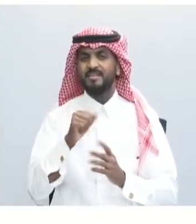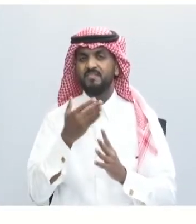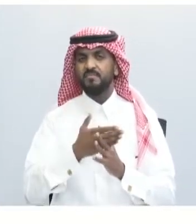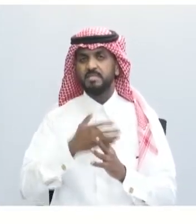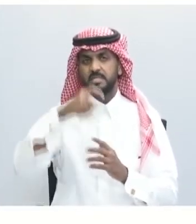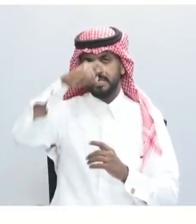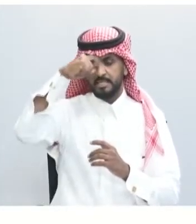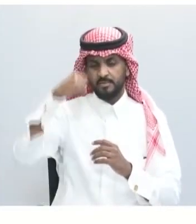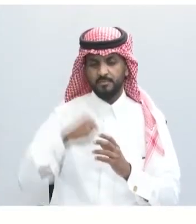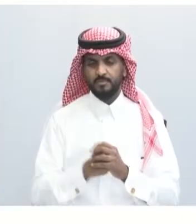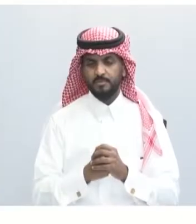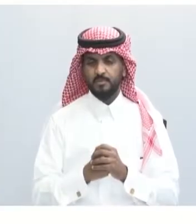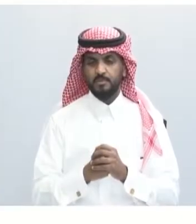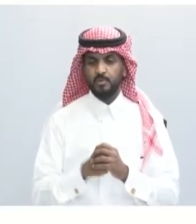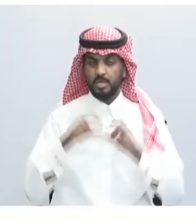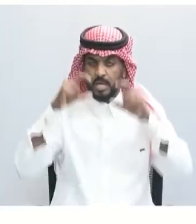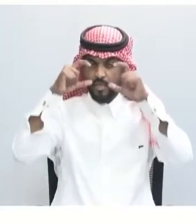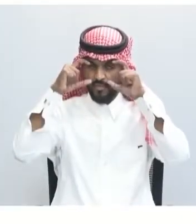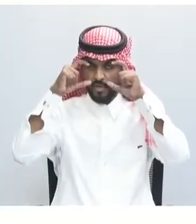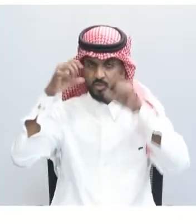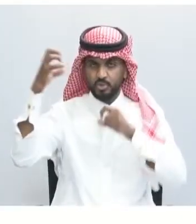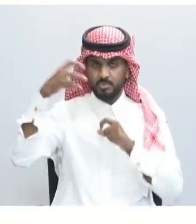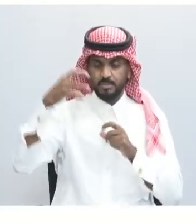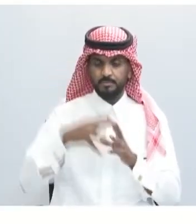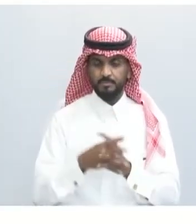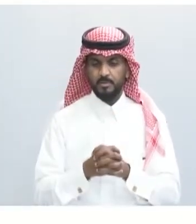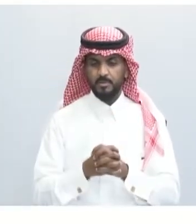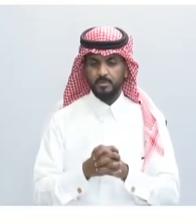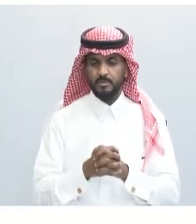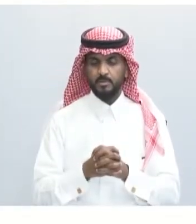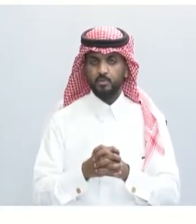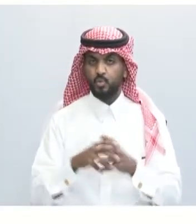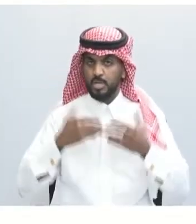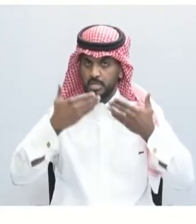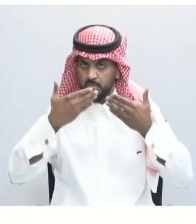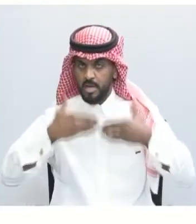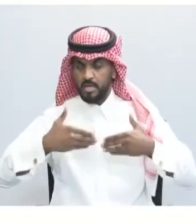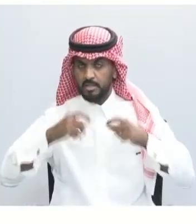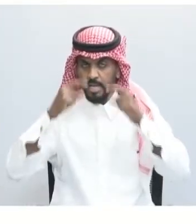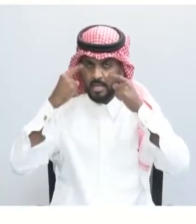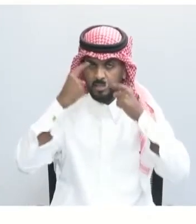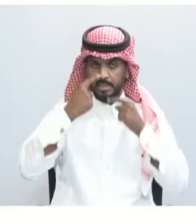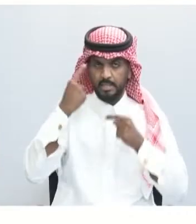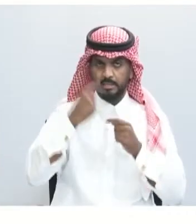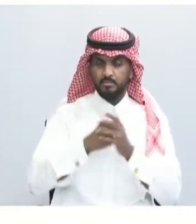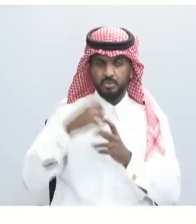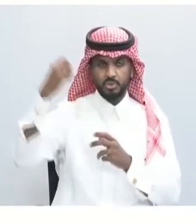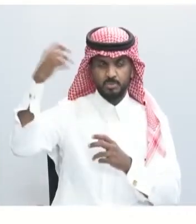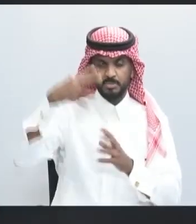الصيف وارتداء النظاره الشمسيه لحمايه العينين من اشعه الشمس